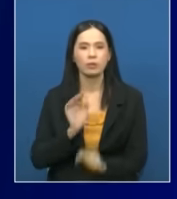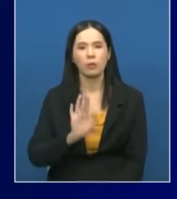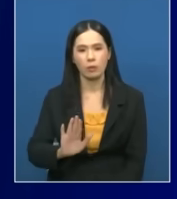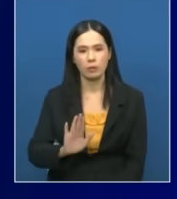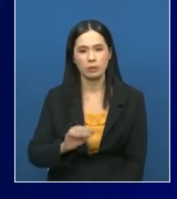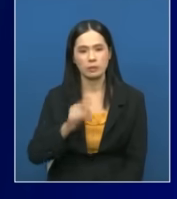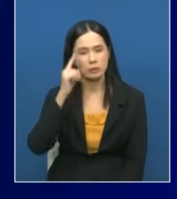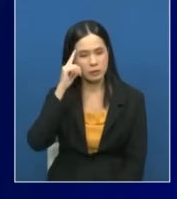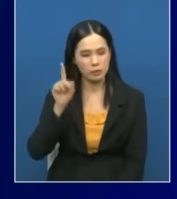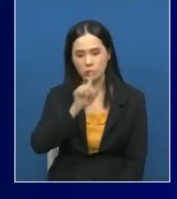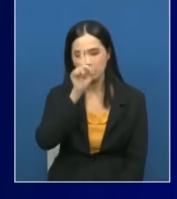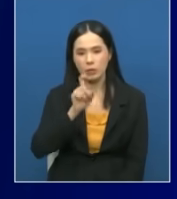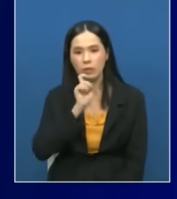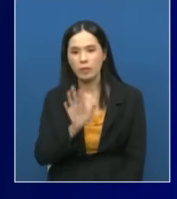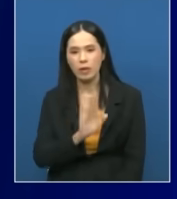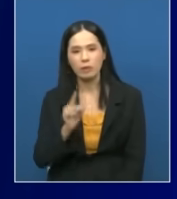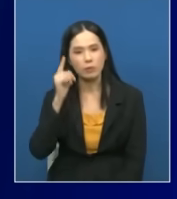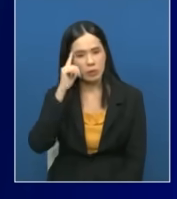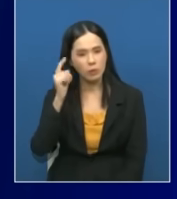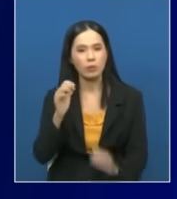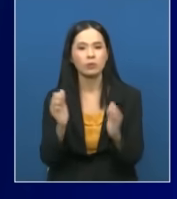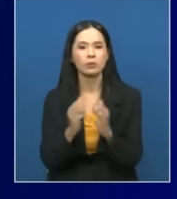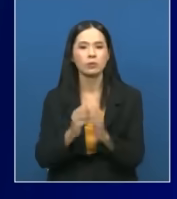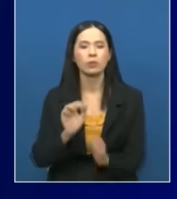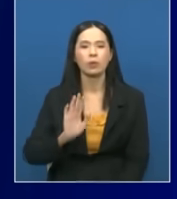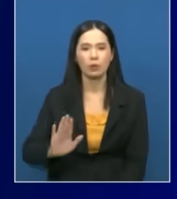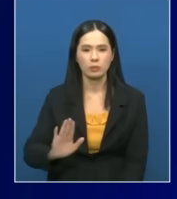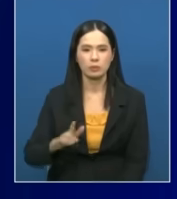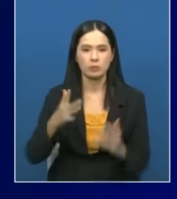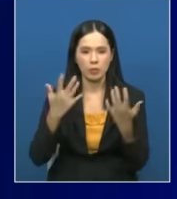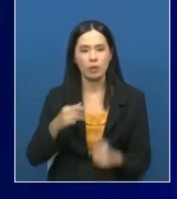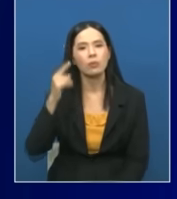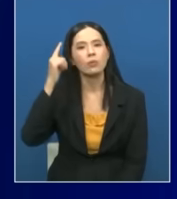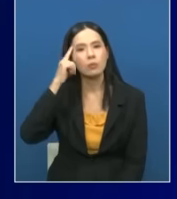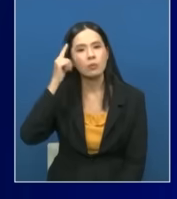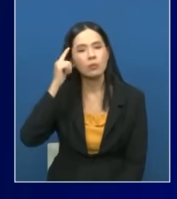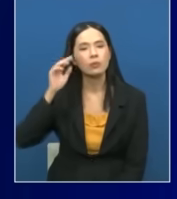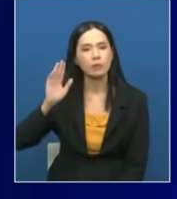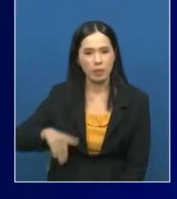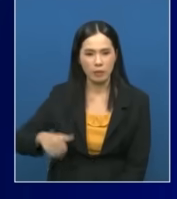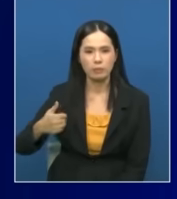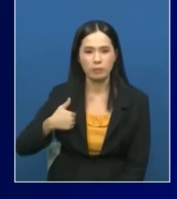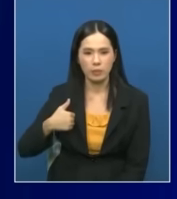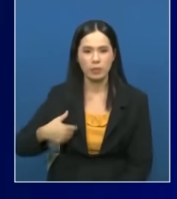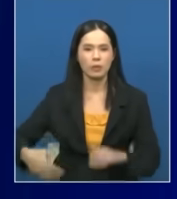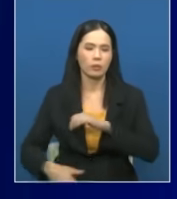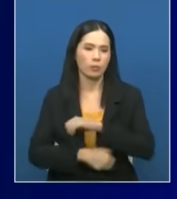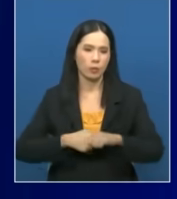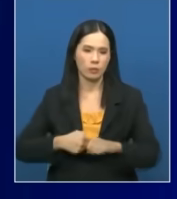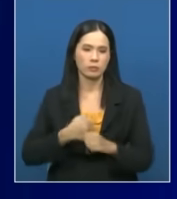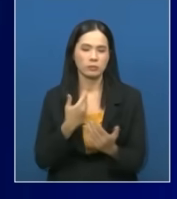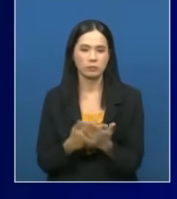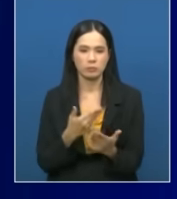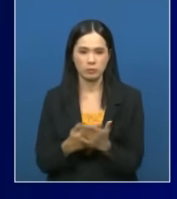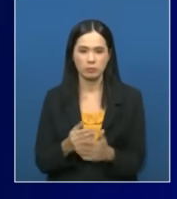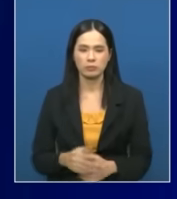ได้เอะใจถามอะไรก็กลัวว่าจะไปรบกวนลูกค้าด้วยหลังจากนั้นเพิ่งมาทราบในภายหลังนี่แหละว่ามันมีเหตุการณ์ปล้นทรัพย์เกิดขึ้น แล้วล่